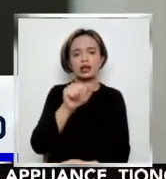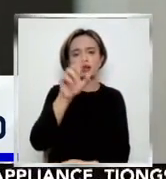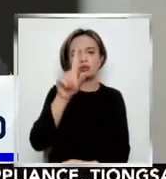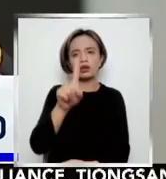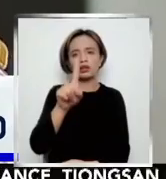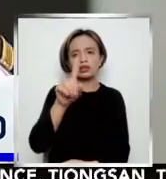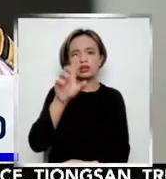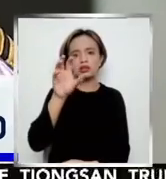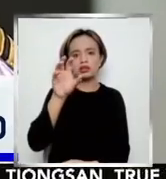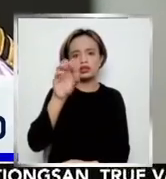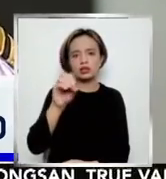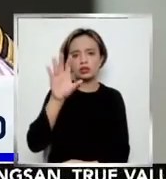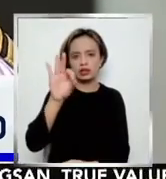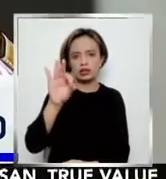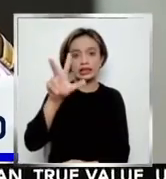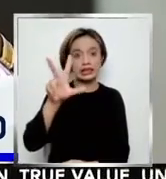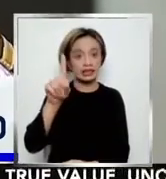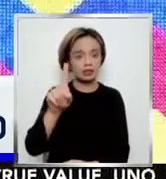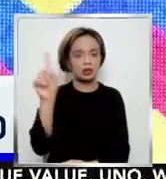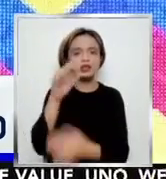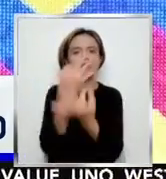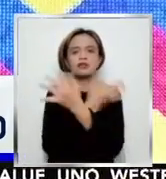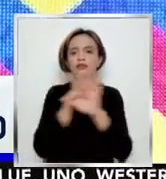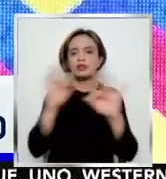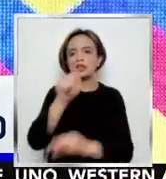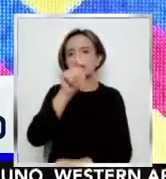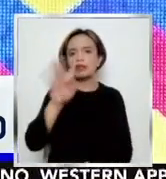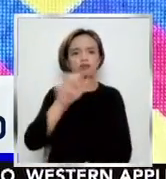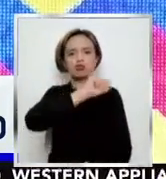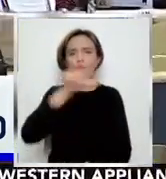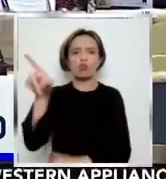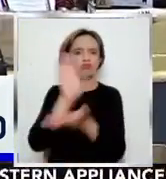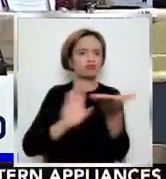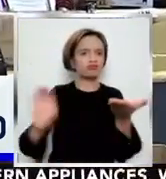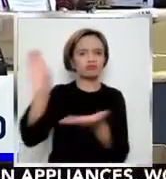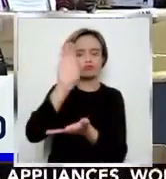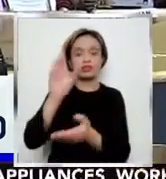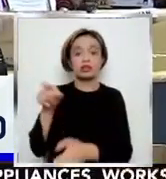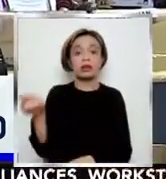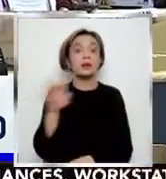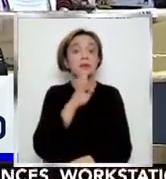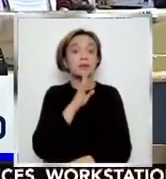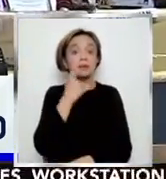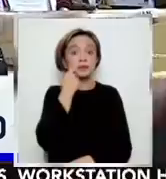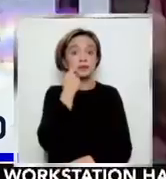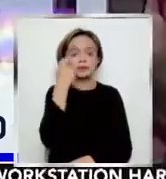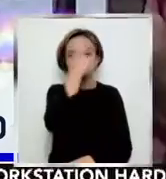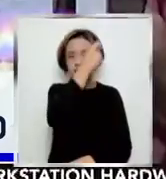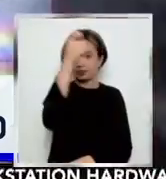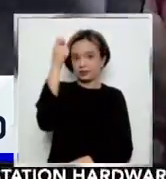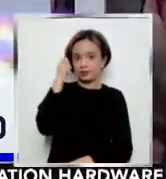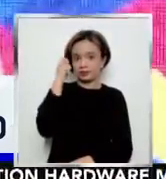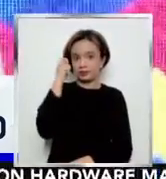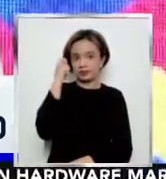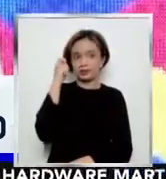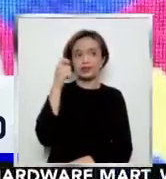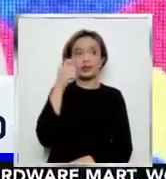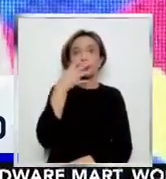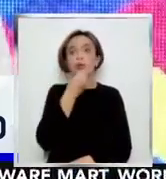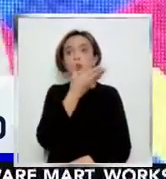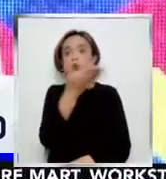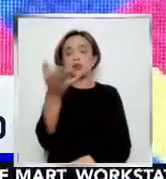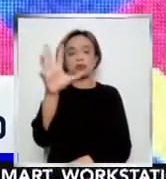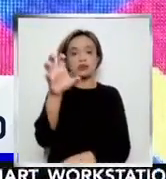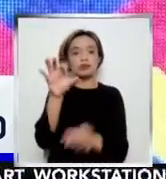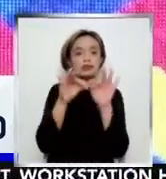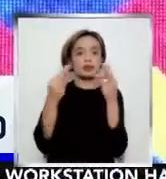RA10931 which is pre-tuition sa lahat ng colleges. Sa kanyang speech, sa graduation ng mga higit 500 pamilyang benepisyaryo, hindi